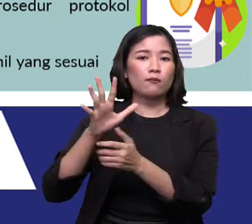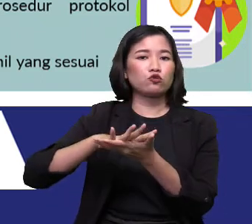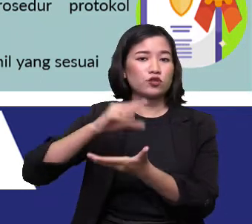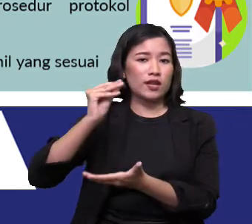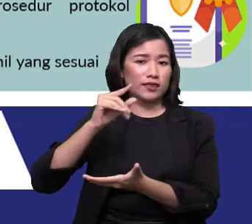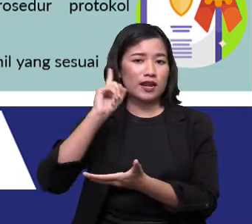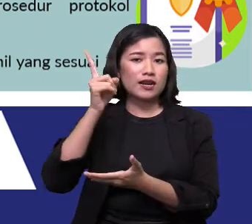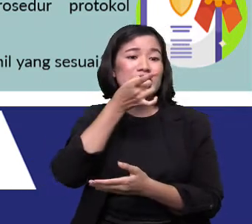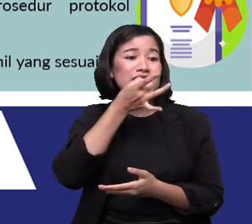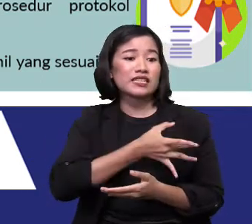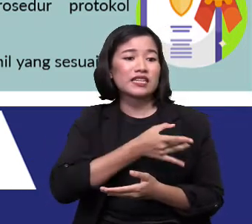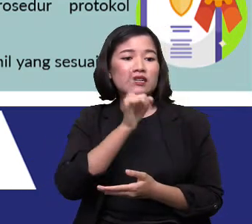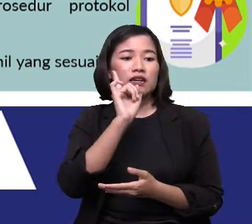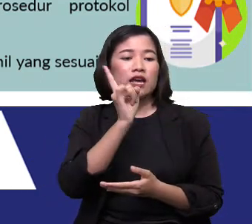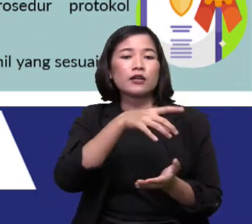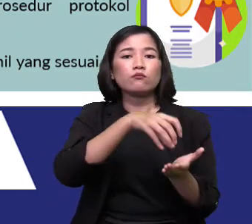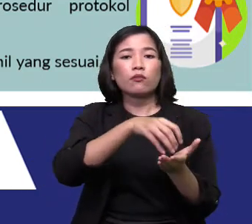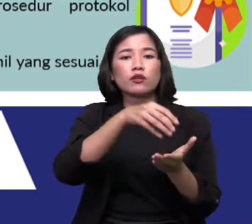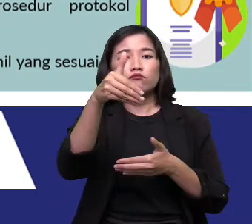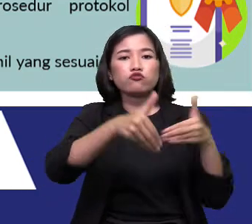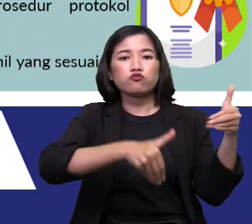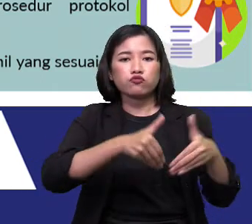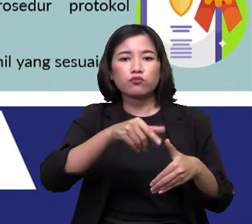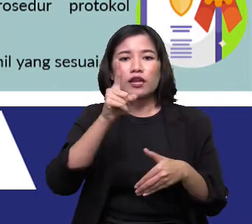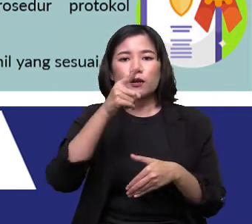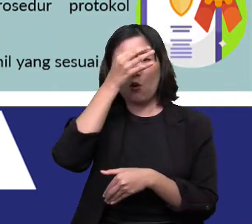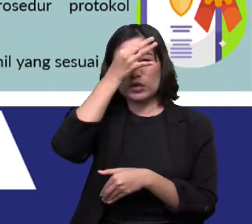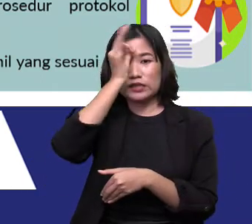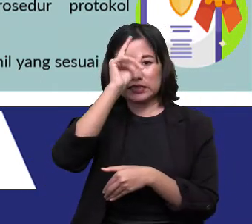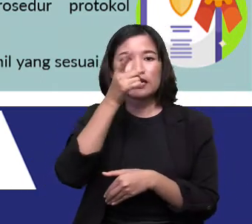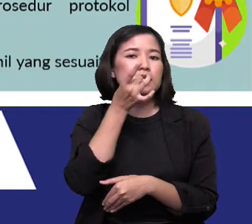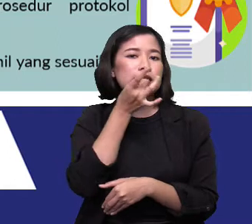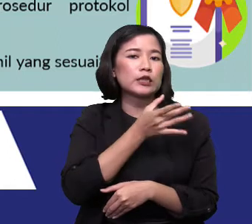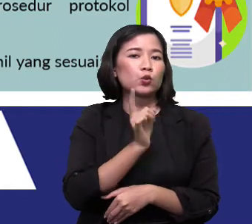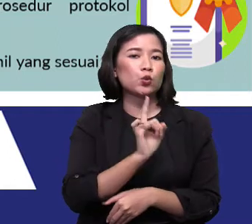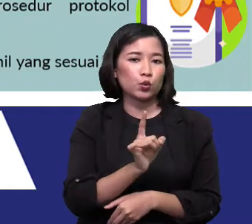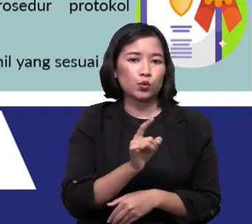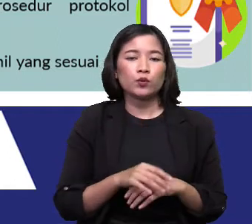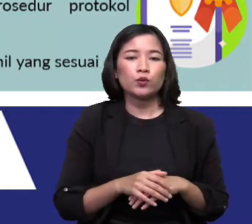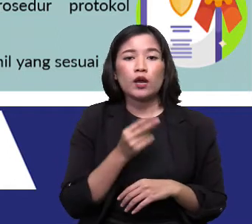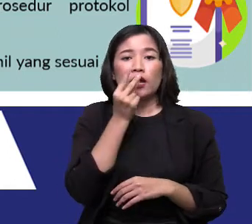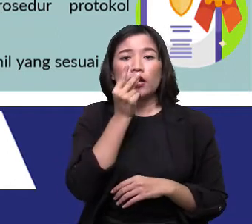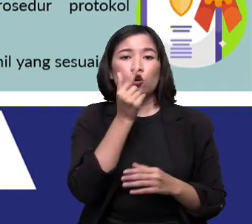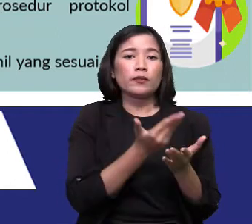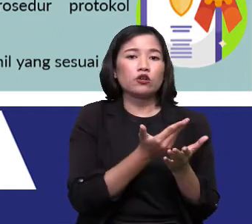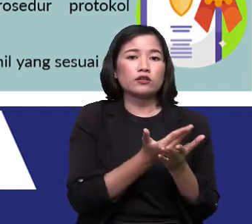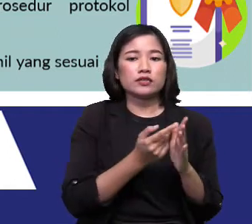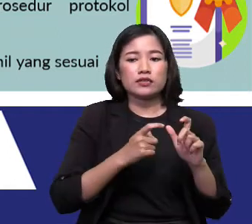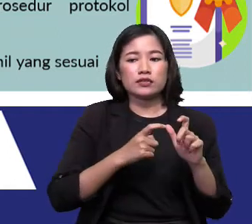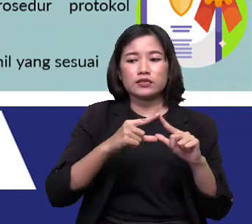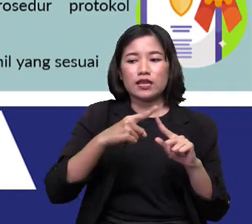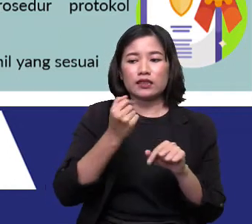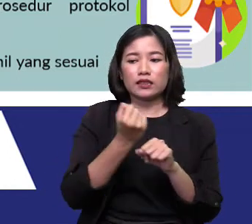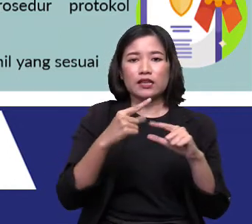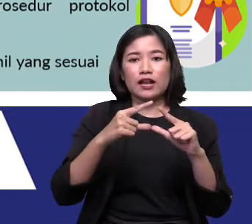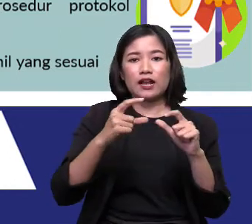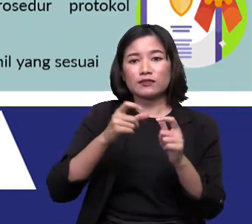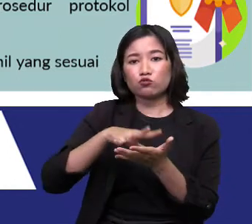kegiatan masyarakat dari POLRI Sebagai tambahan rekomendasi Satgas coffee 19 pusat